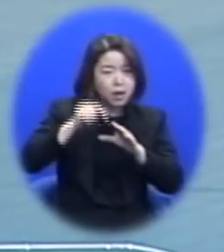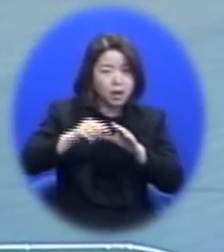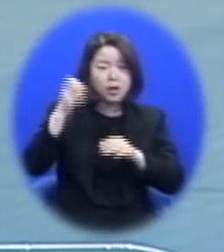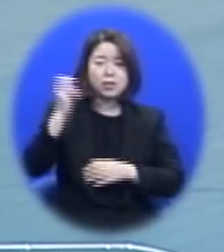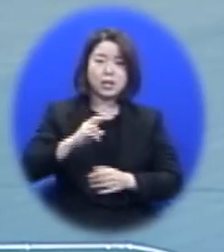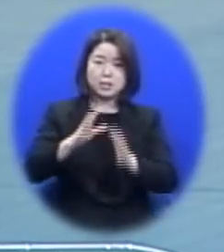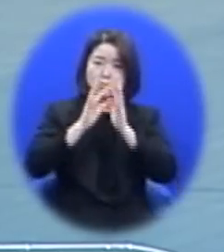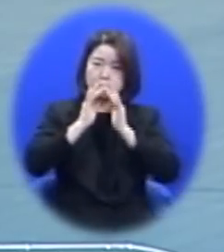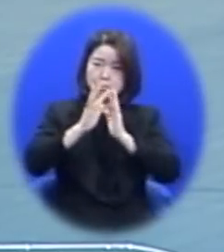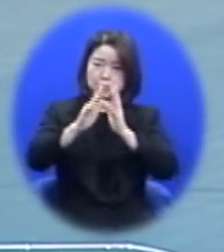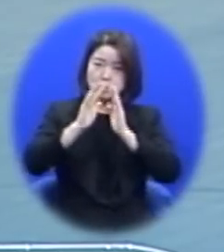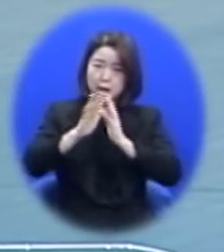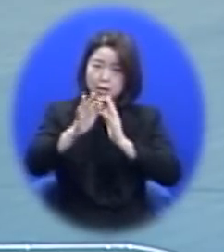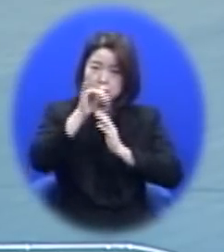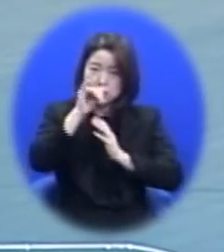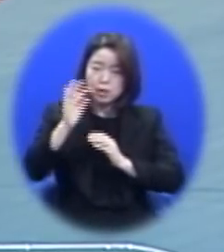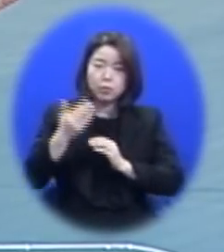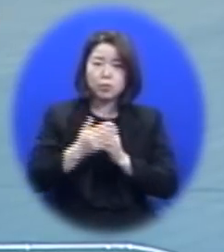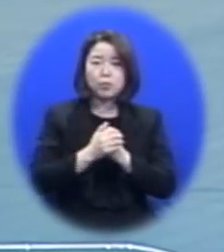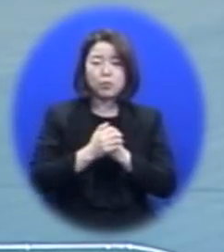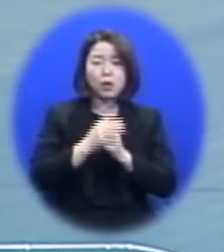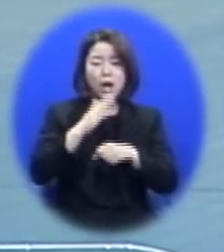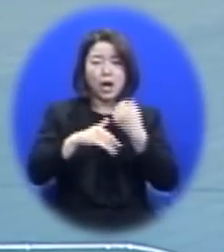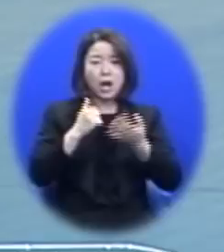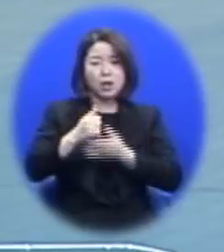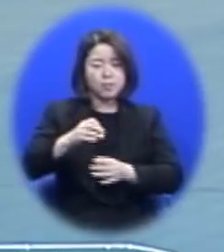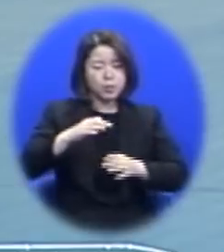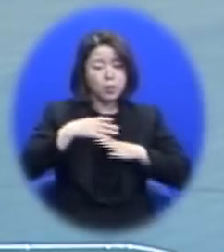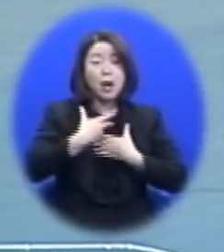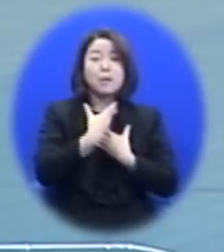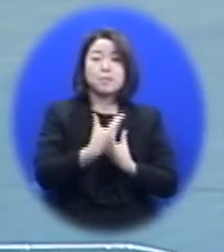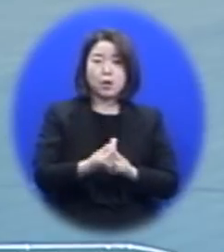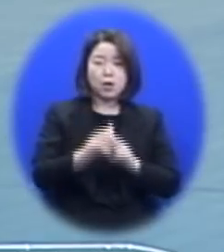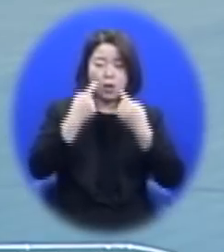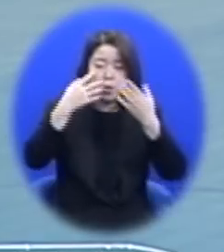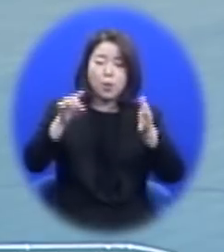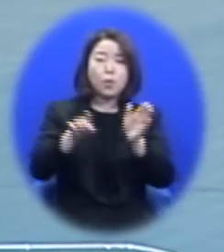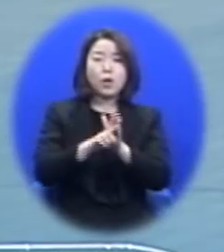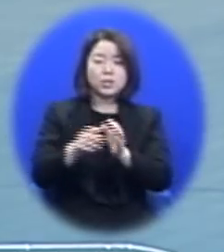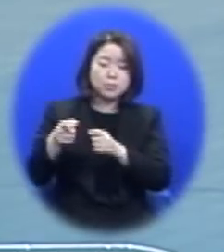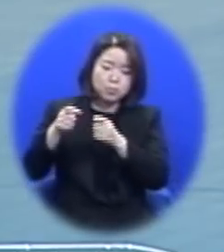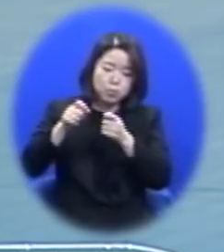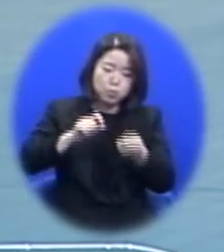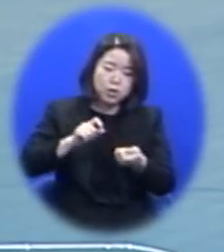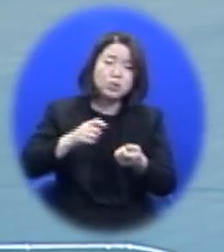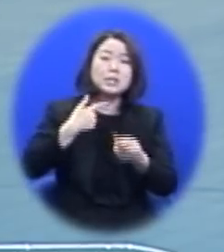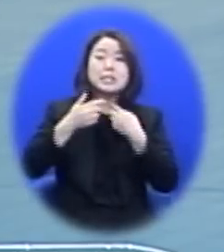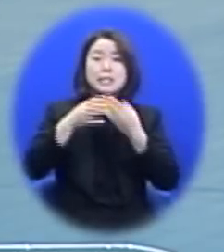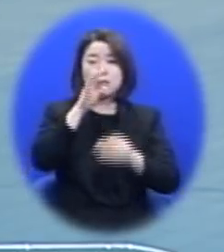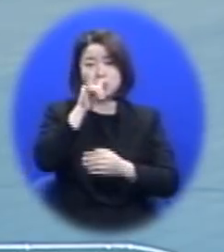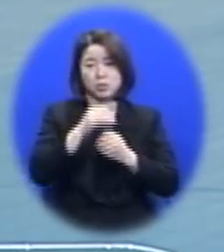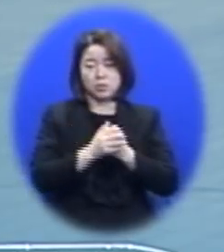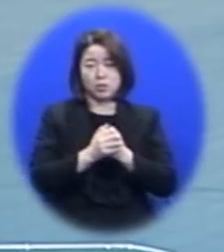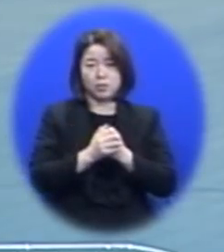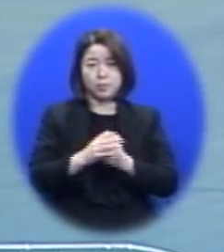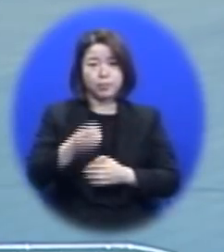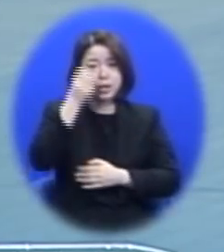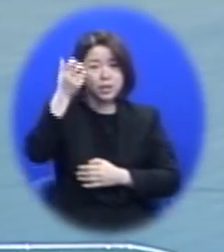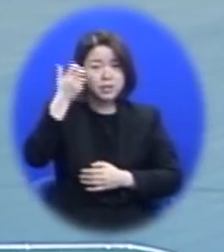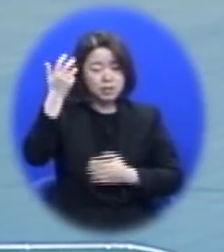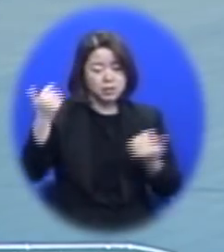터지고 하나님께서 놀라운 평안과 확신을 제 마음속에 부어주시는 체험을 했어요. 성령의